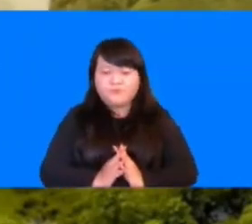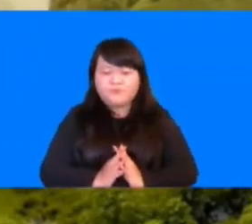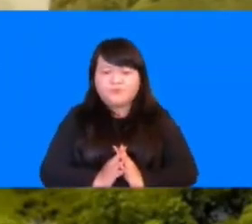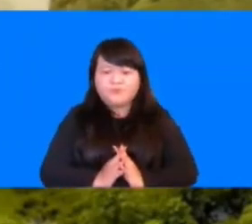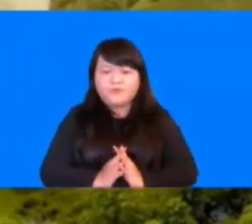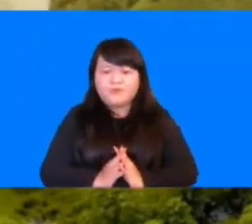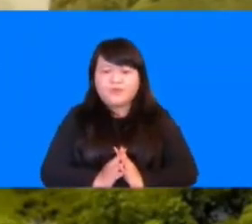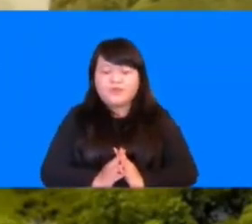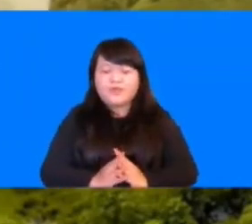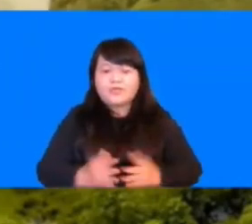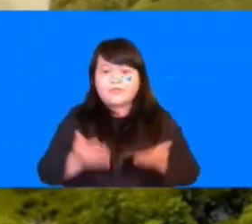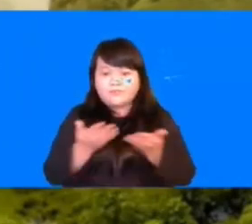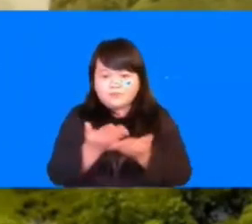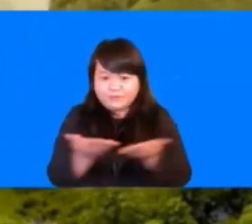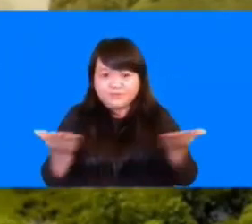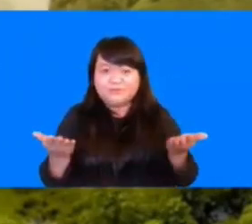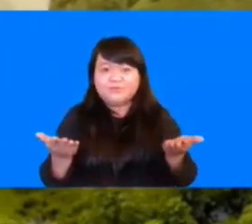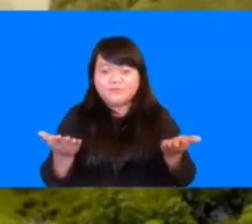Hadirin yang saya muliakan,